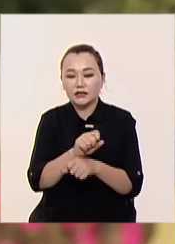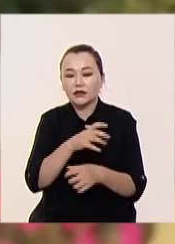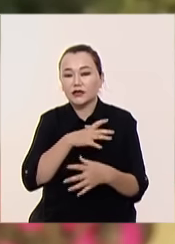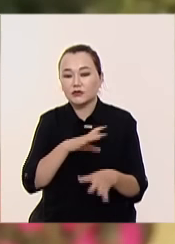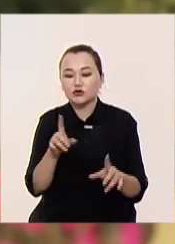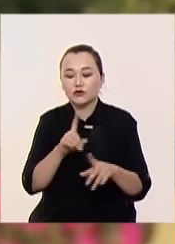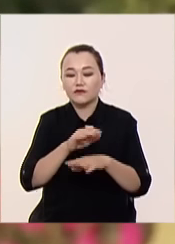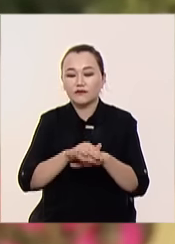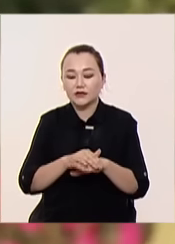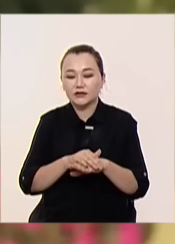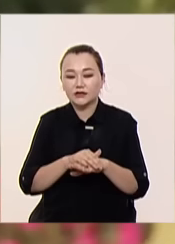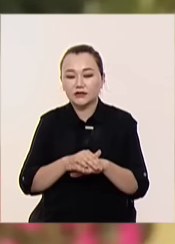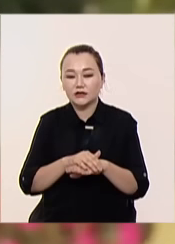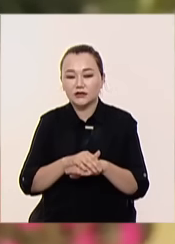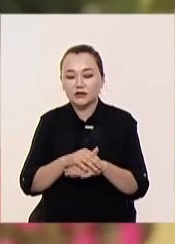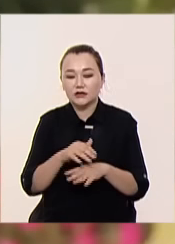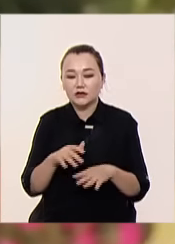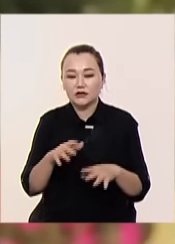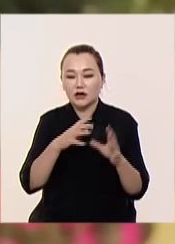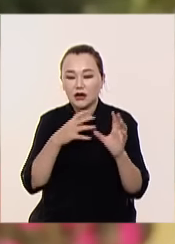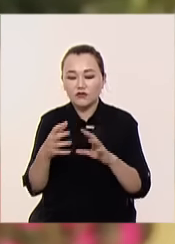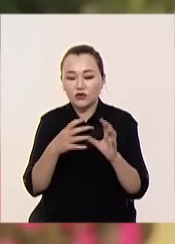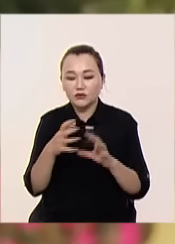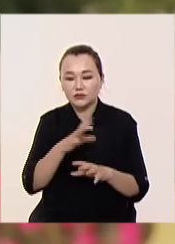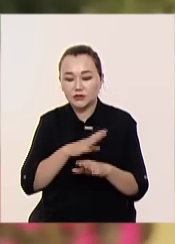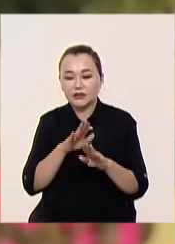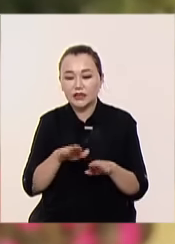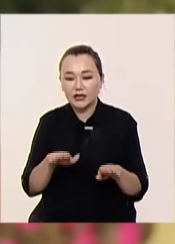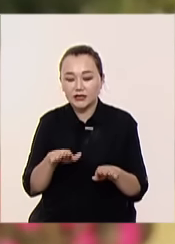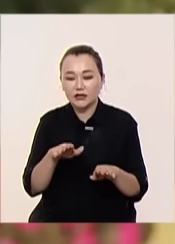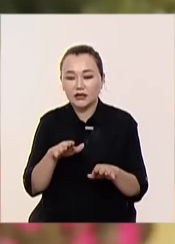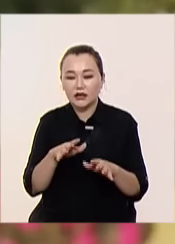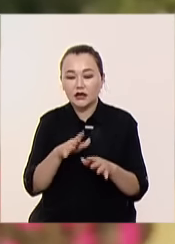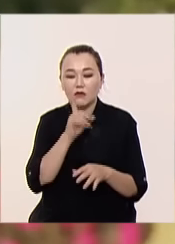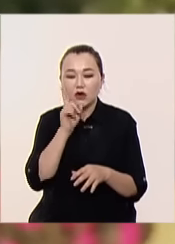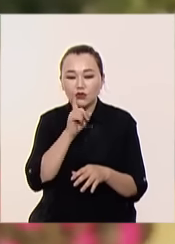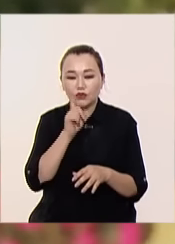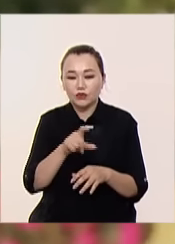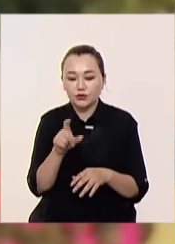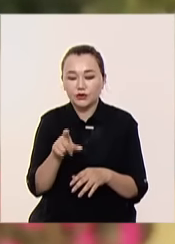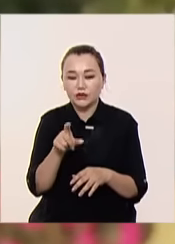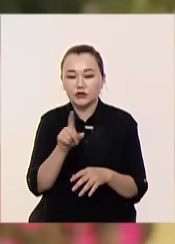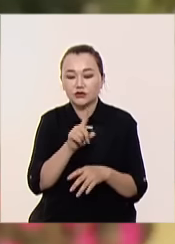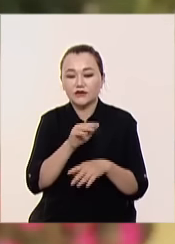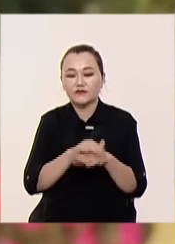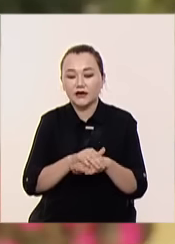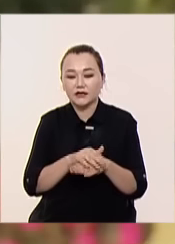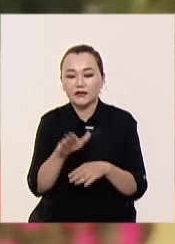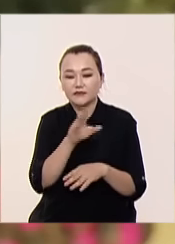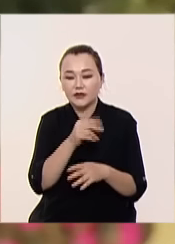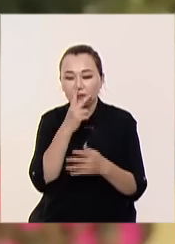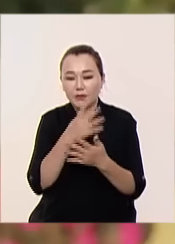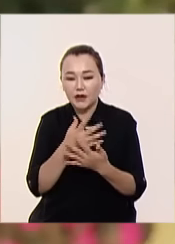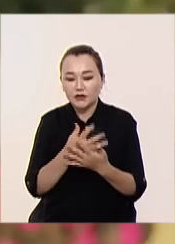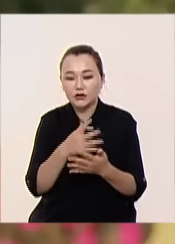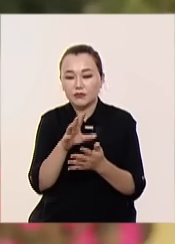что в общественном транспорте находились дети, более молодое поколение. И тот факт, что они им